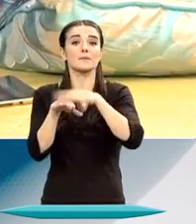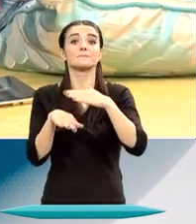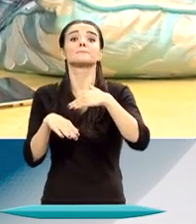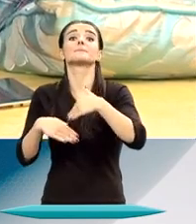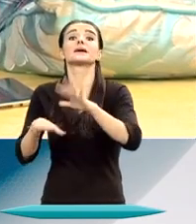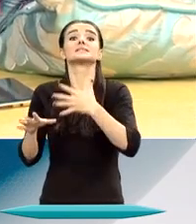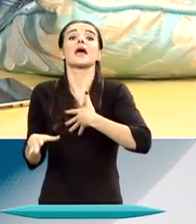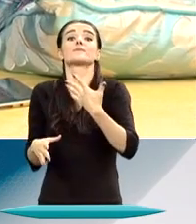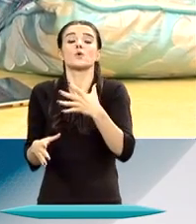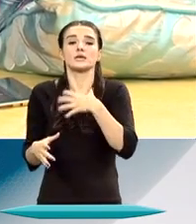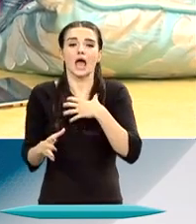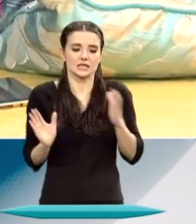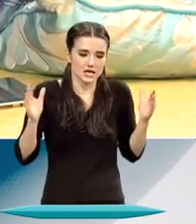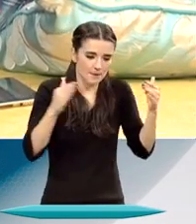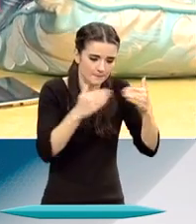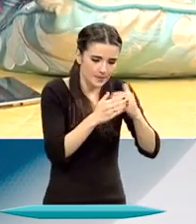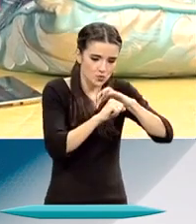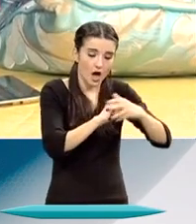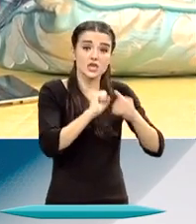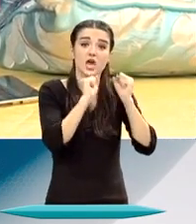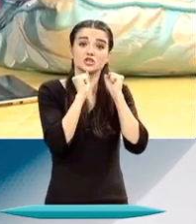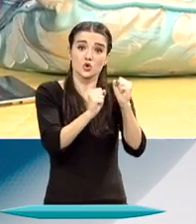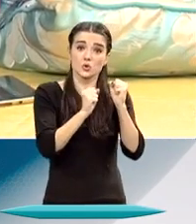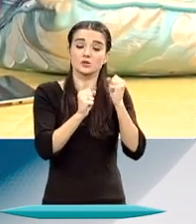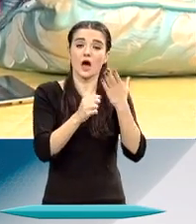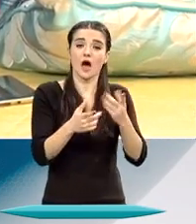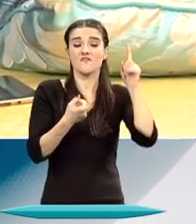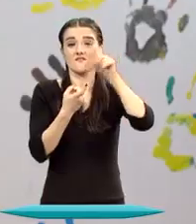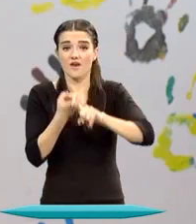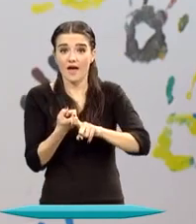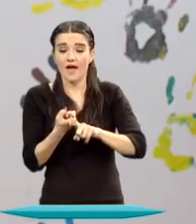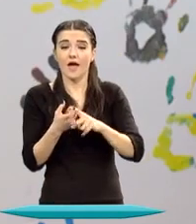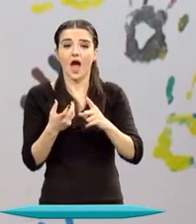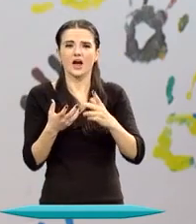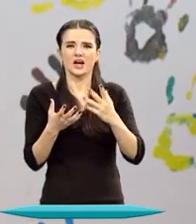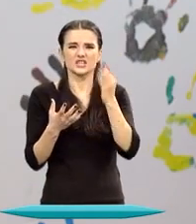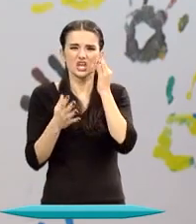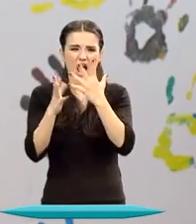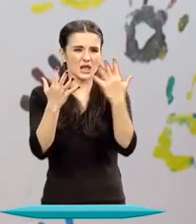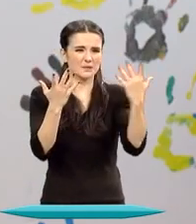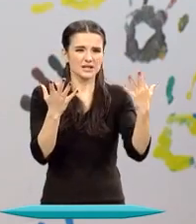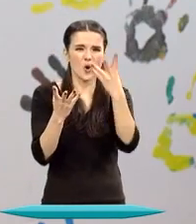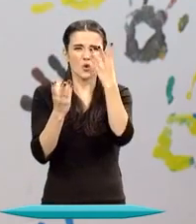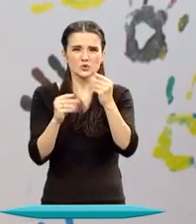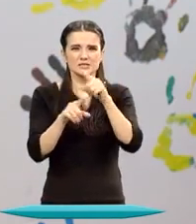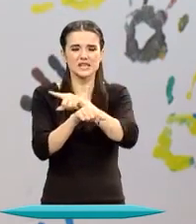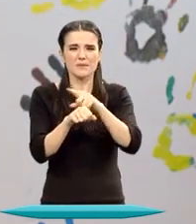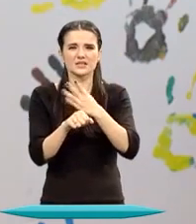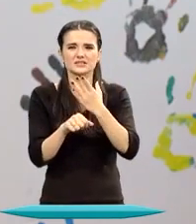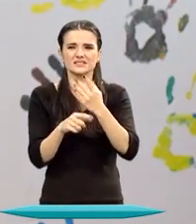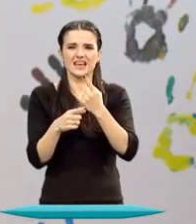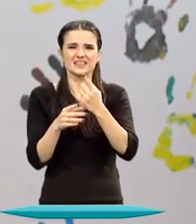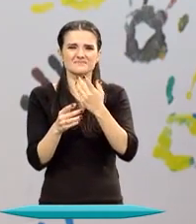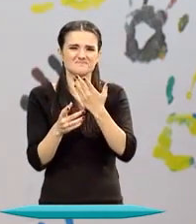kurmaktan çok kendi iç dünyasında kapalı kalıyorsa ve kalabalık ortamlara girdiğinde genelde daha